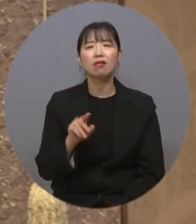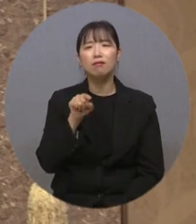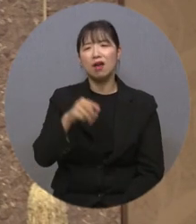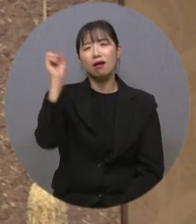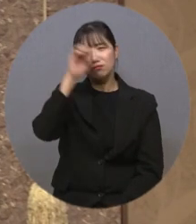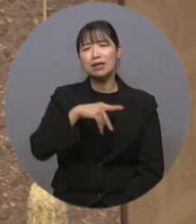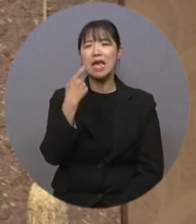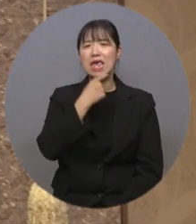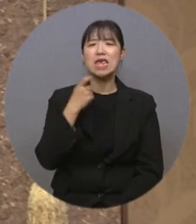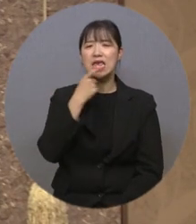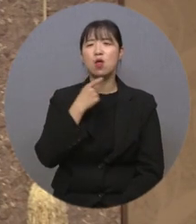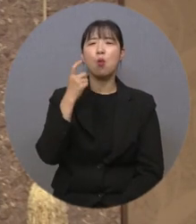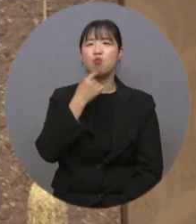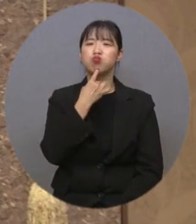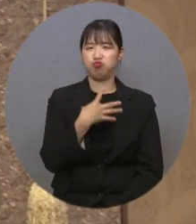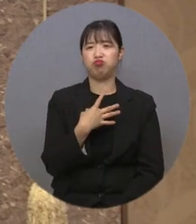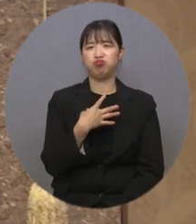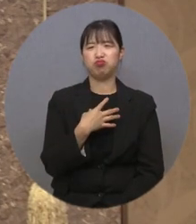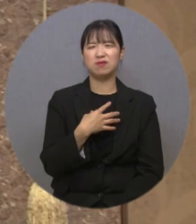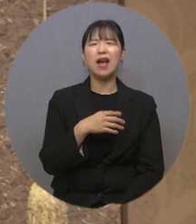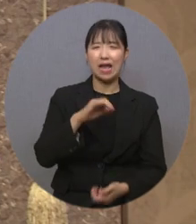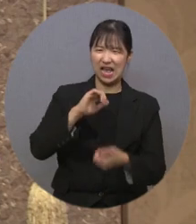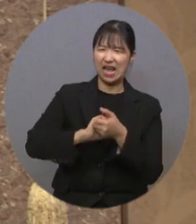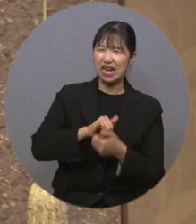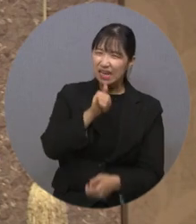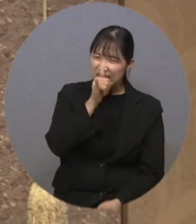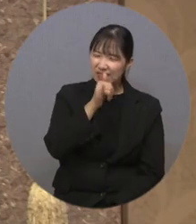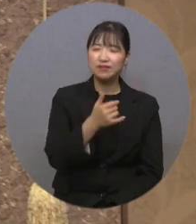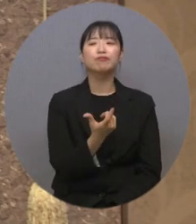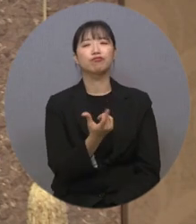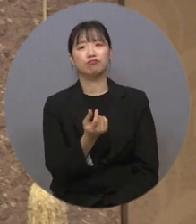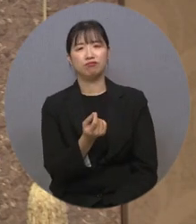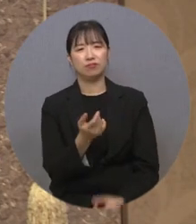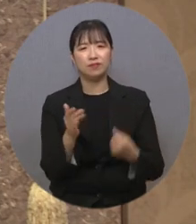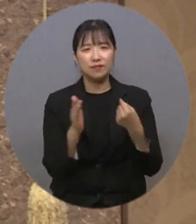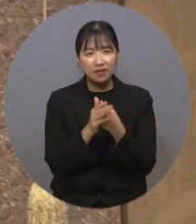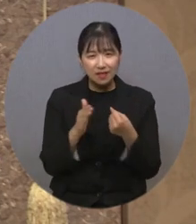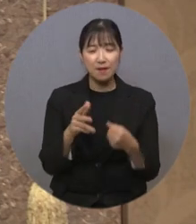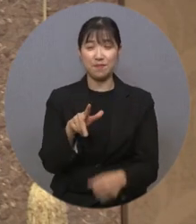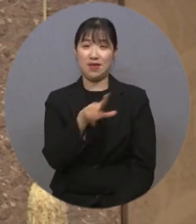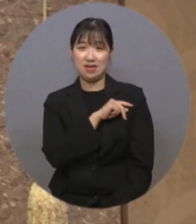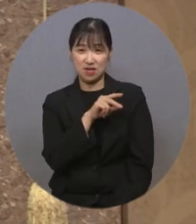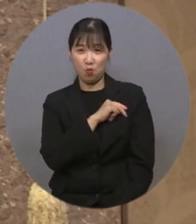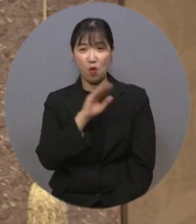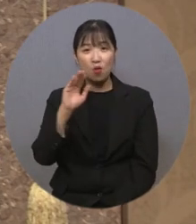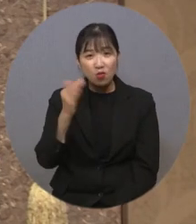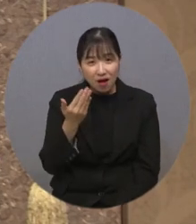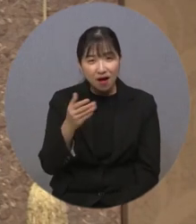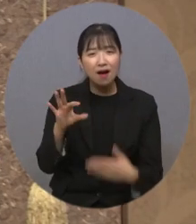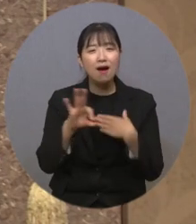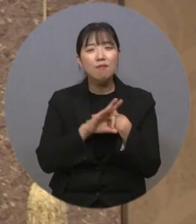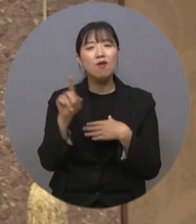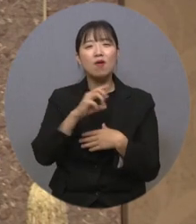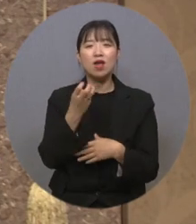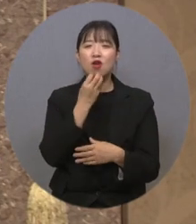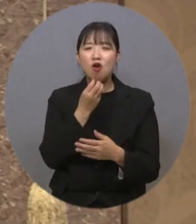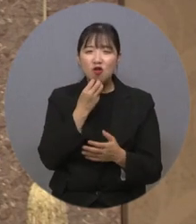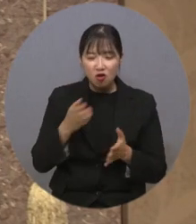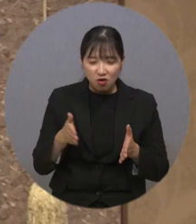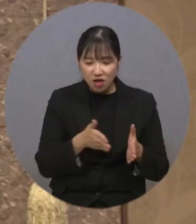그냥 이론에 불과한 거죠. 한계가 있죠. 네, 그래서 도연이 된다면 그래도